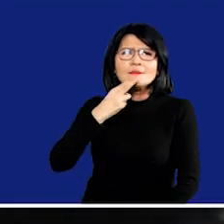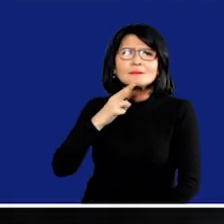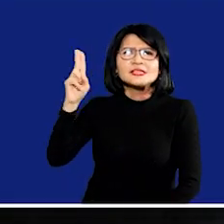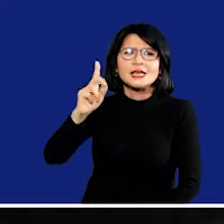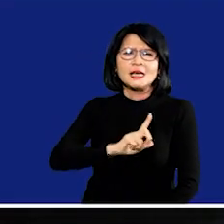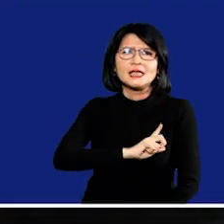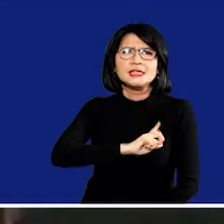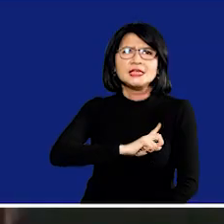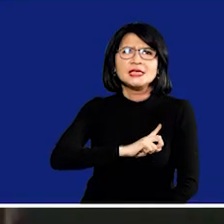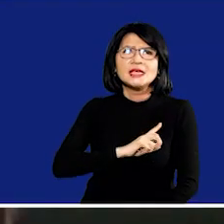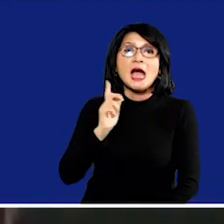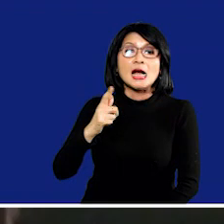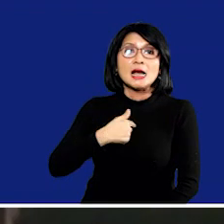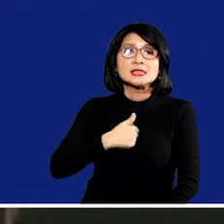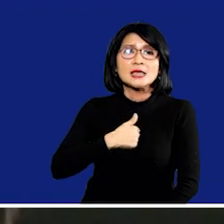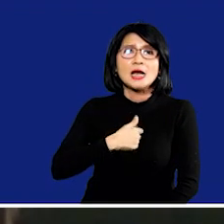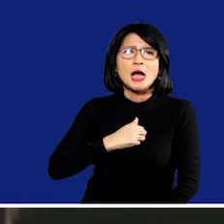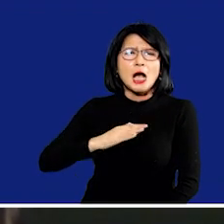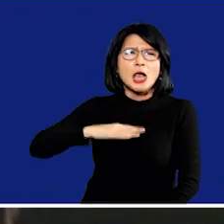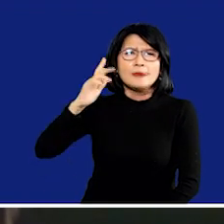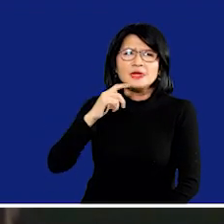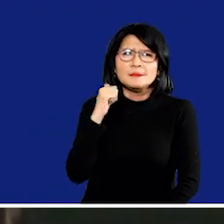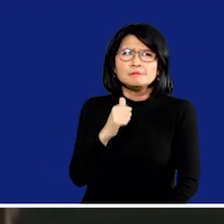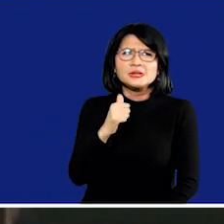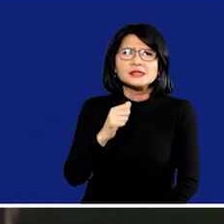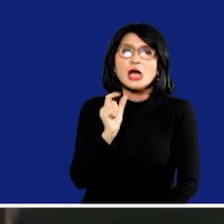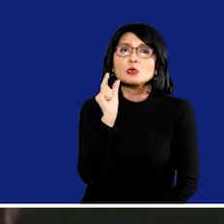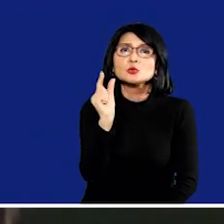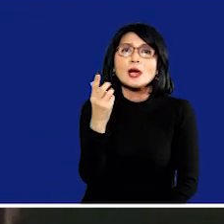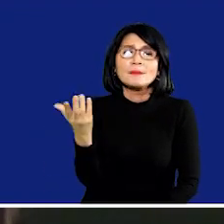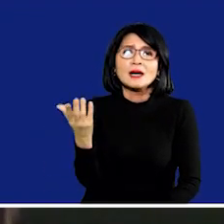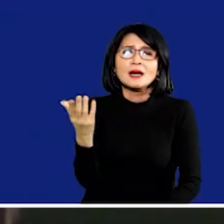saya agar saya lebih bisa untuk